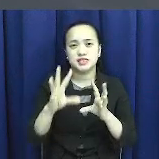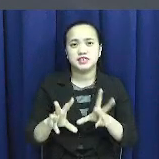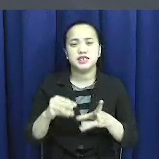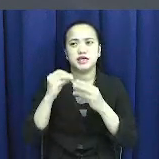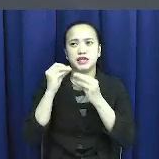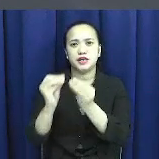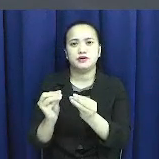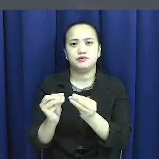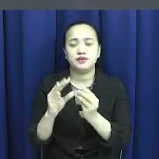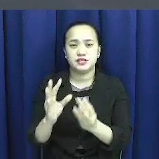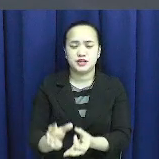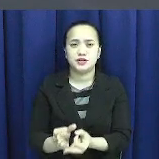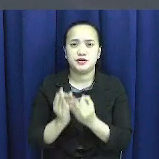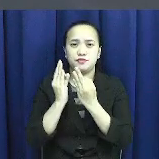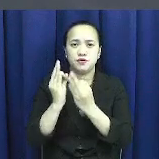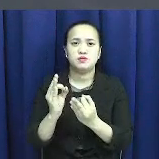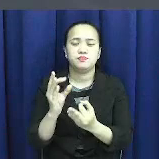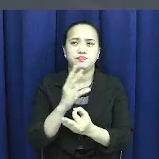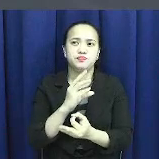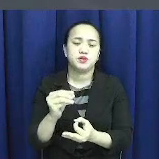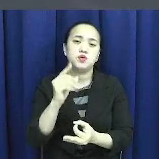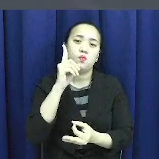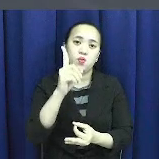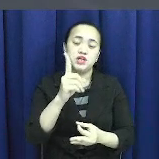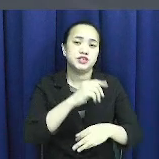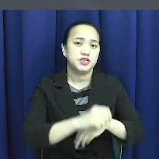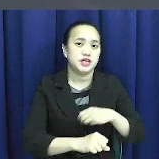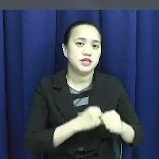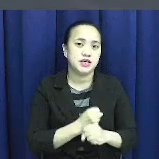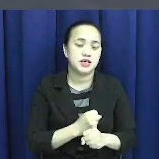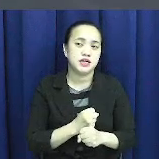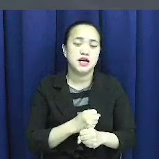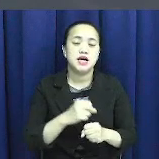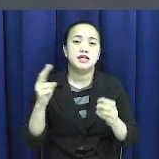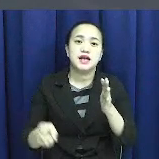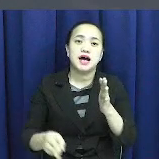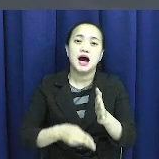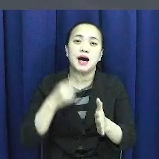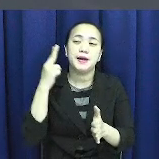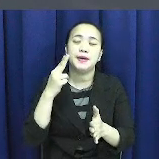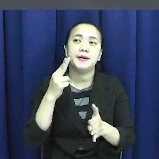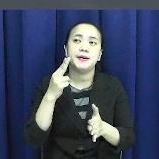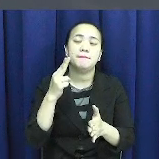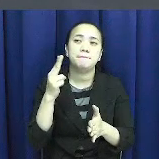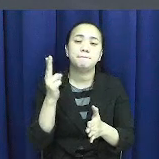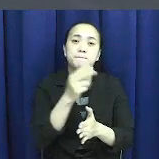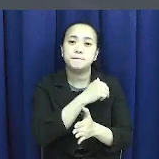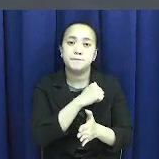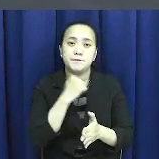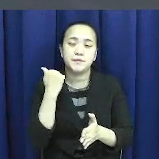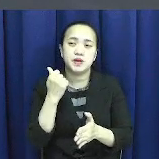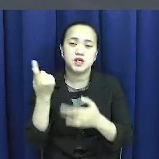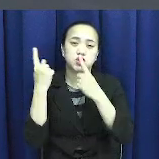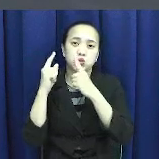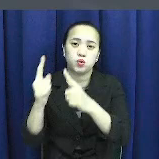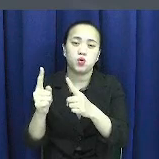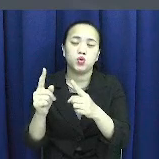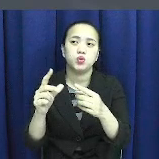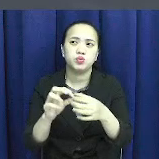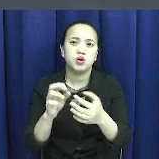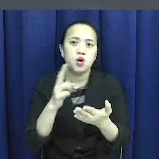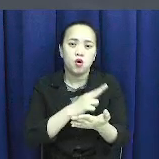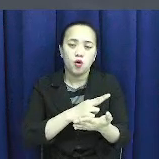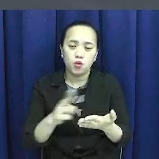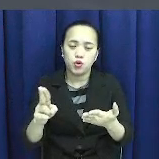a year, ang high priest ay pumapasok po doon sa tinatawag na Holy of Holies. At ang tawag po